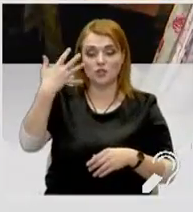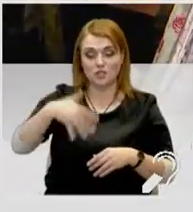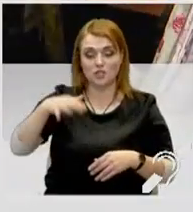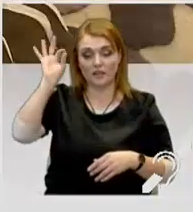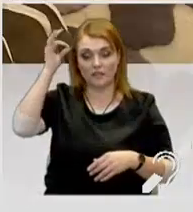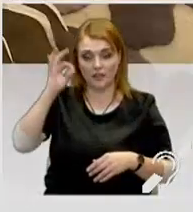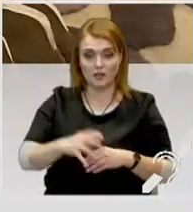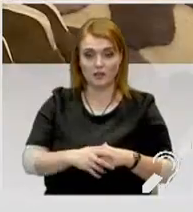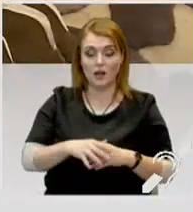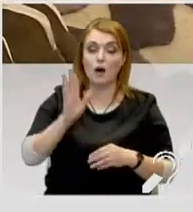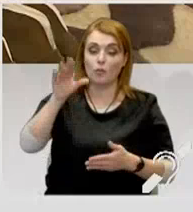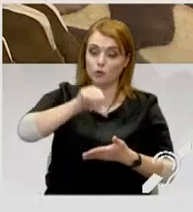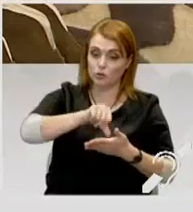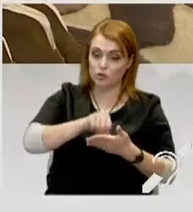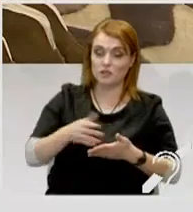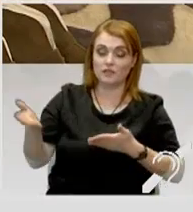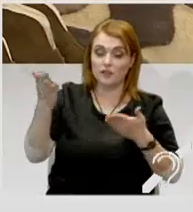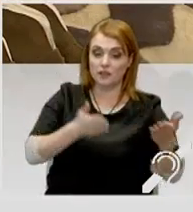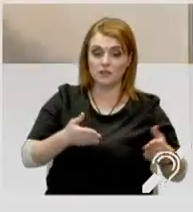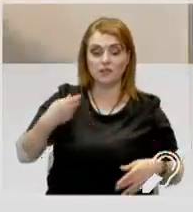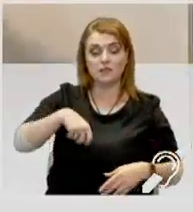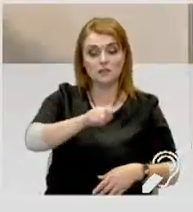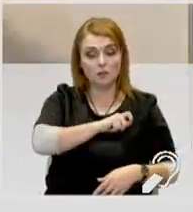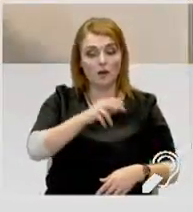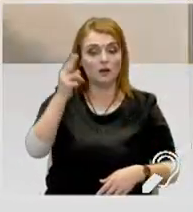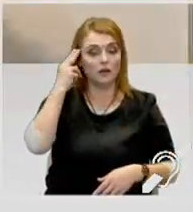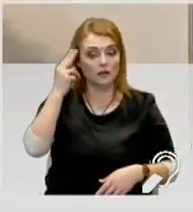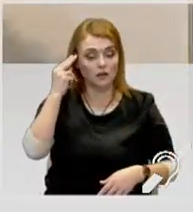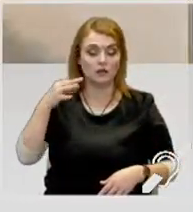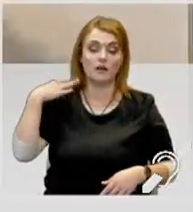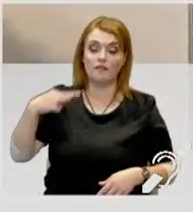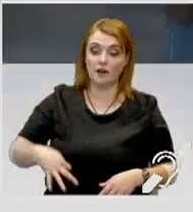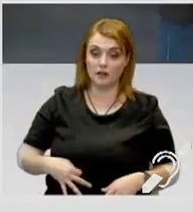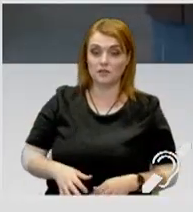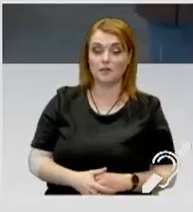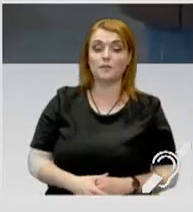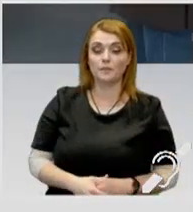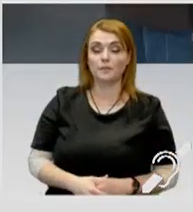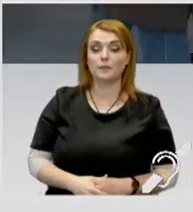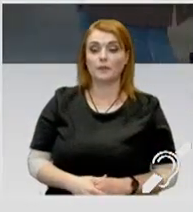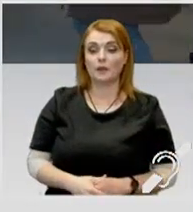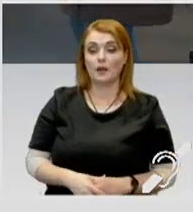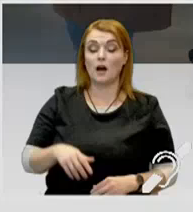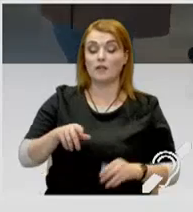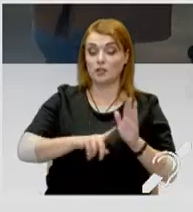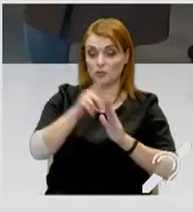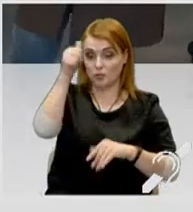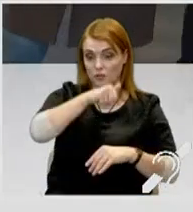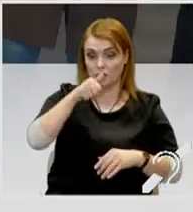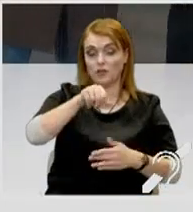state, inclusiv Franța, Italia, România, Polonia, Spania și China. La ediția din 2023 fabricat în Moldova au participat